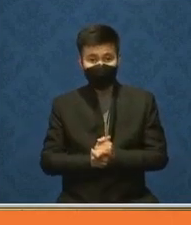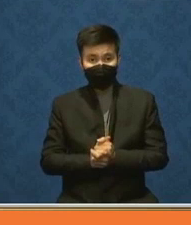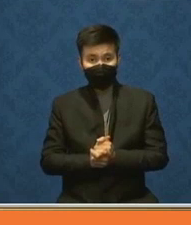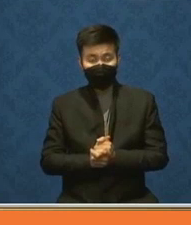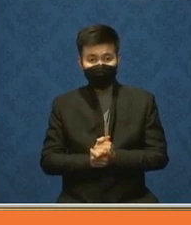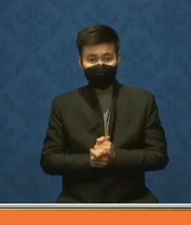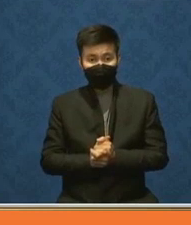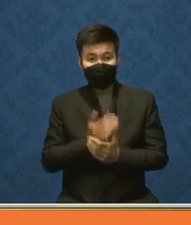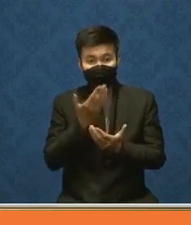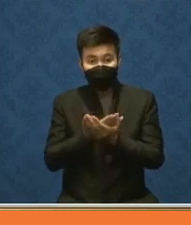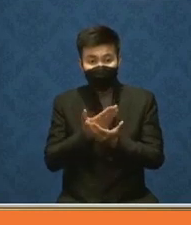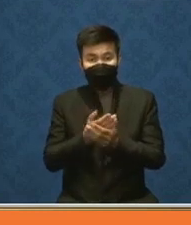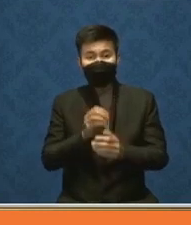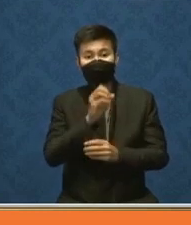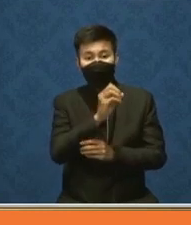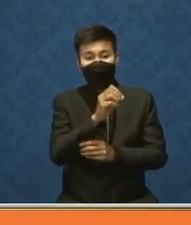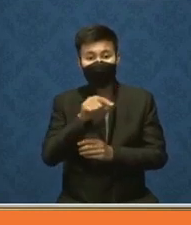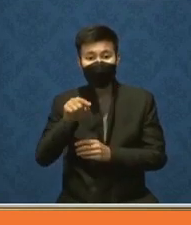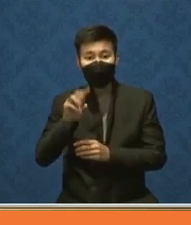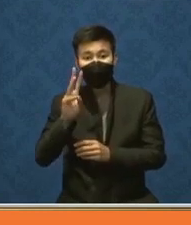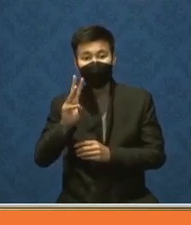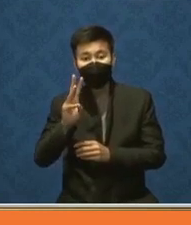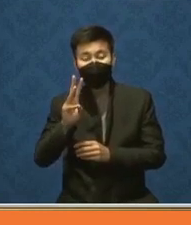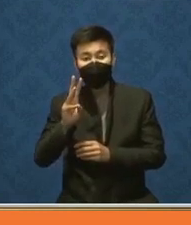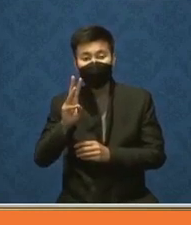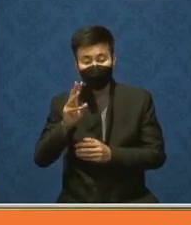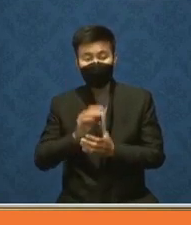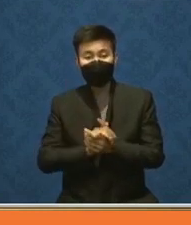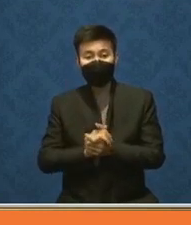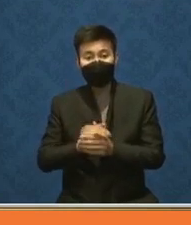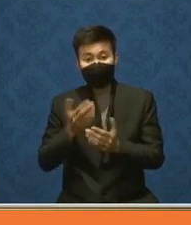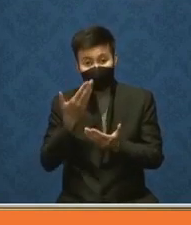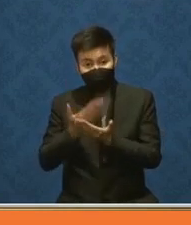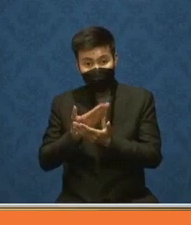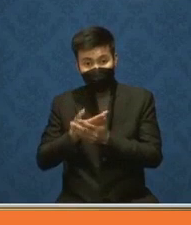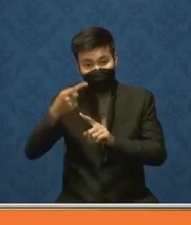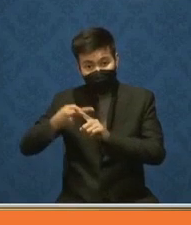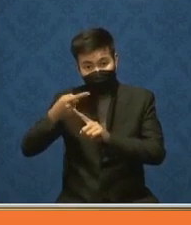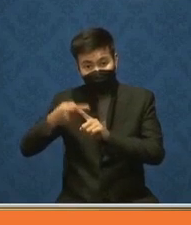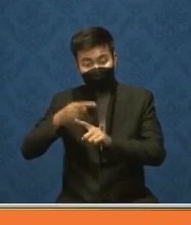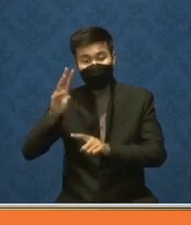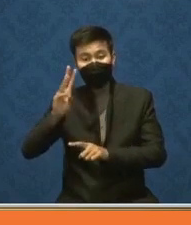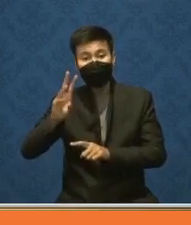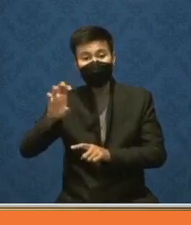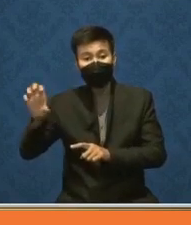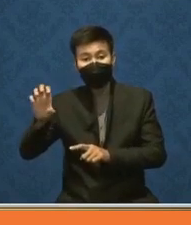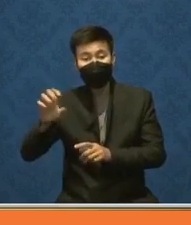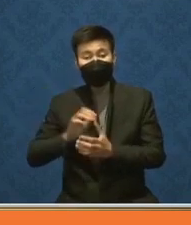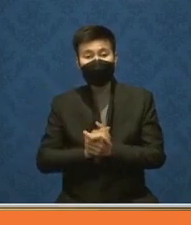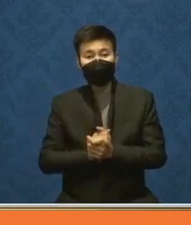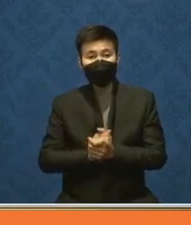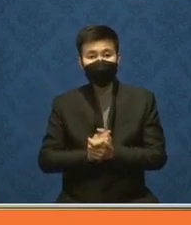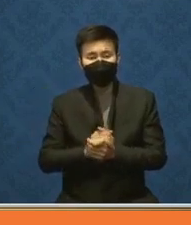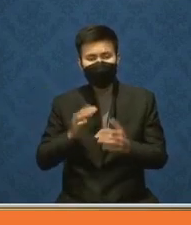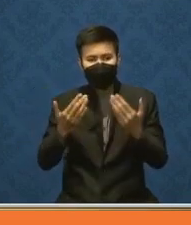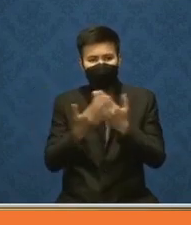นี้คือเบี้ยเด็กเล็ก0-6ขวบ600บาทต่อเดือนนะครับต้องเปลี่ยนจากเฉพาะเด็